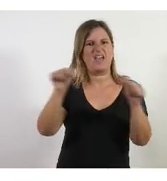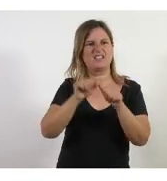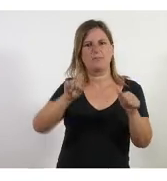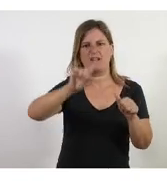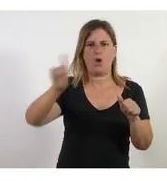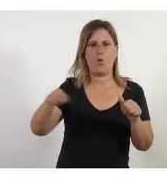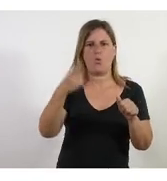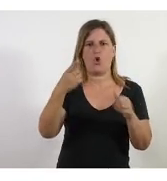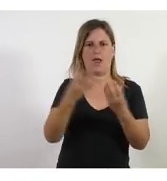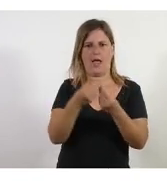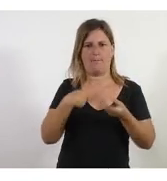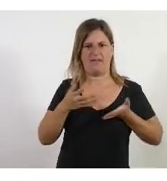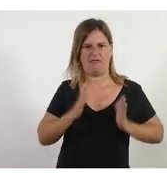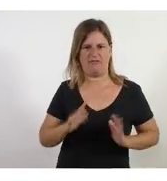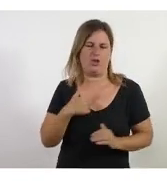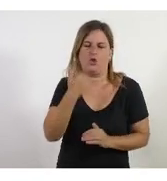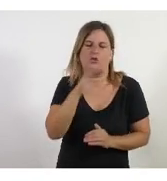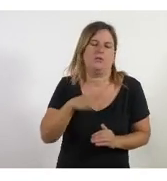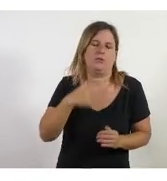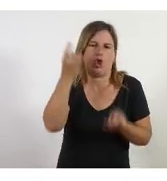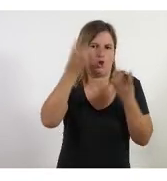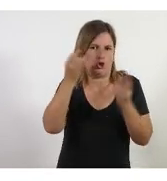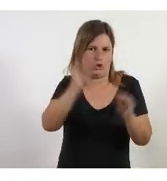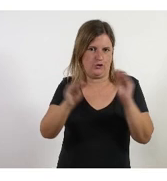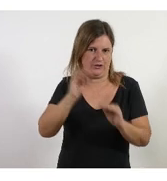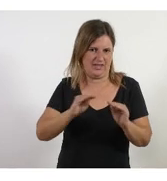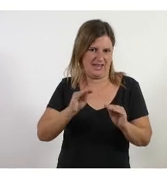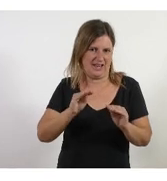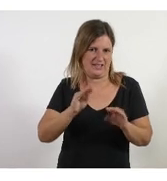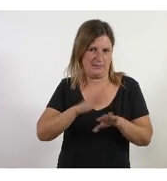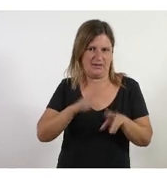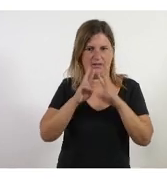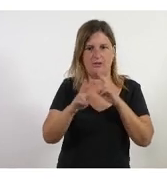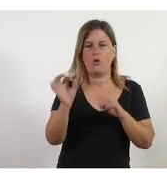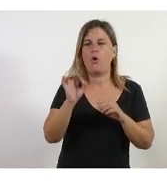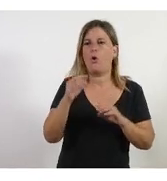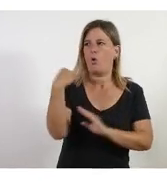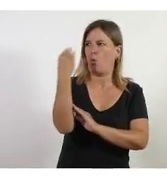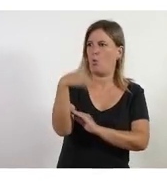meu fill. No tinc ni idea, eh? Si diem tonteries per dir-vos alguna cosa. Cuidar-me.